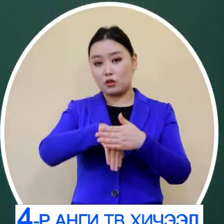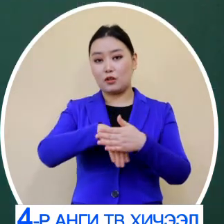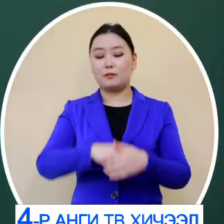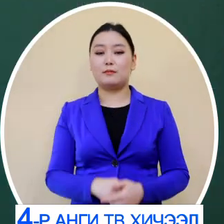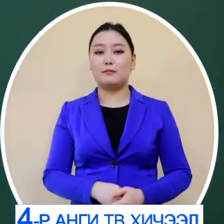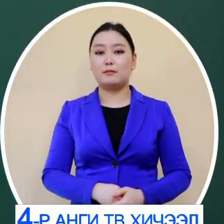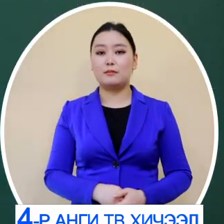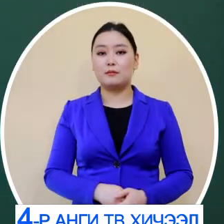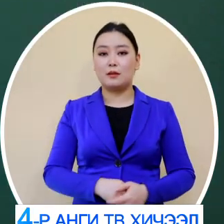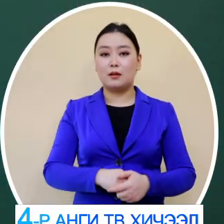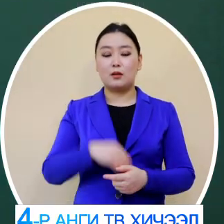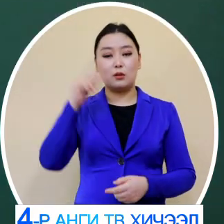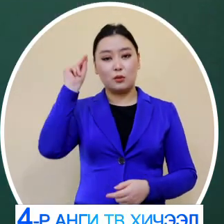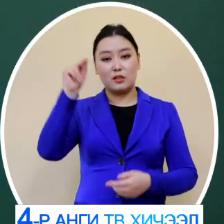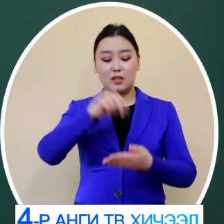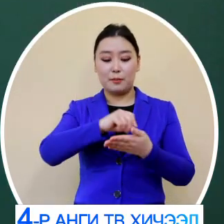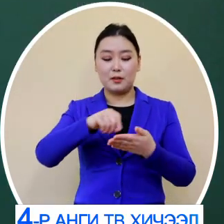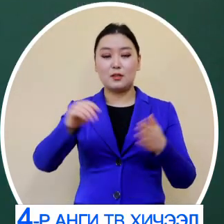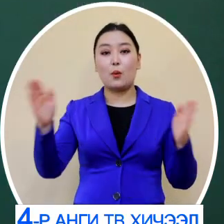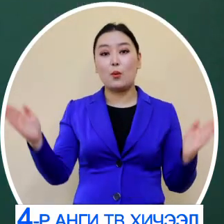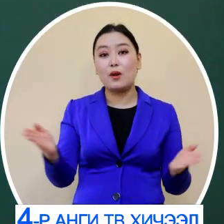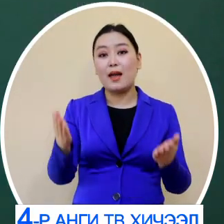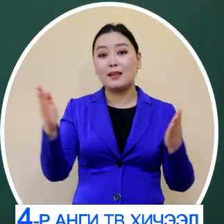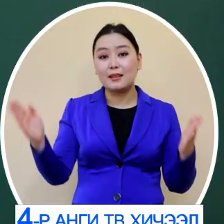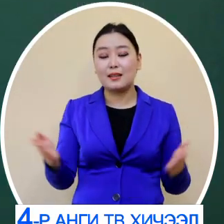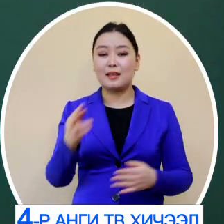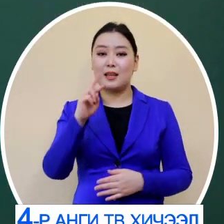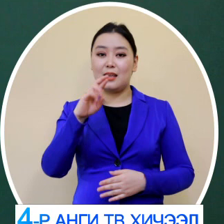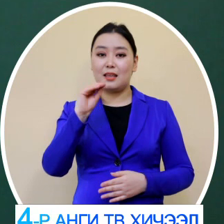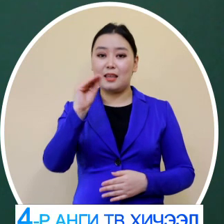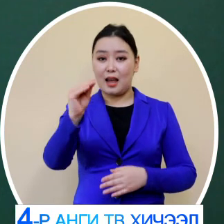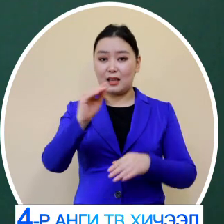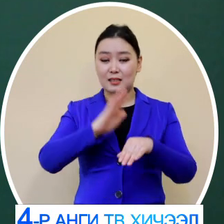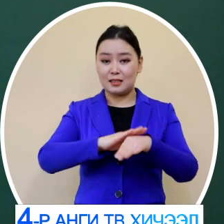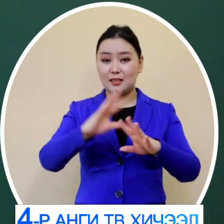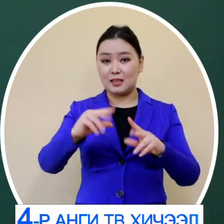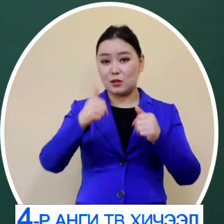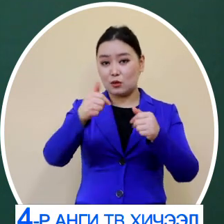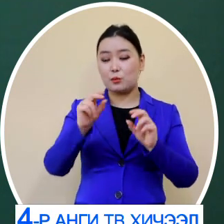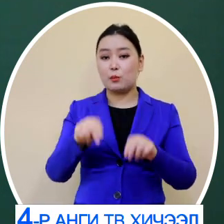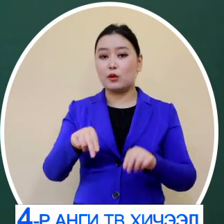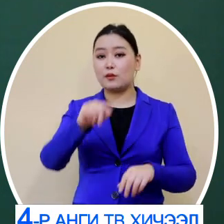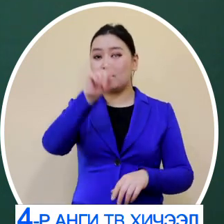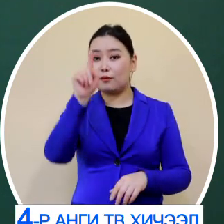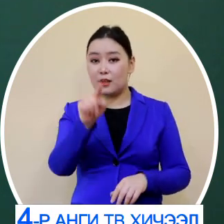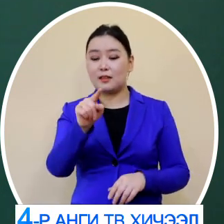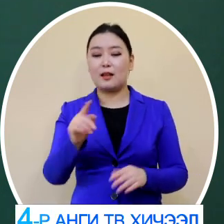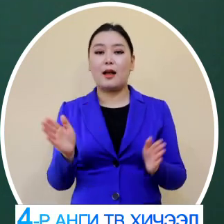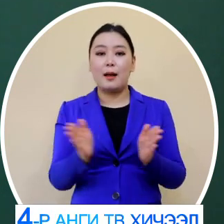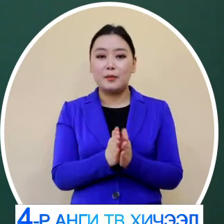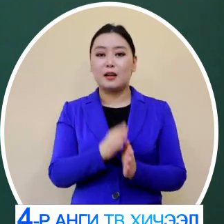шилжицгээе. За энэ хэсэгт бүгдээрээ бичсэн сурагчийн бичсэн урайлгыг хэрхэн яаж засан сайжруулж болох вэ